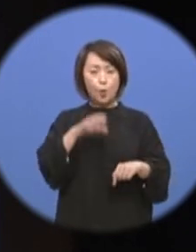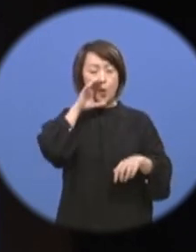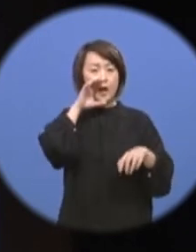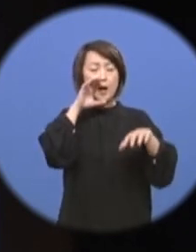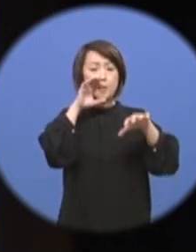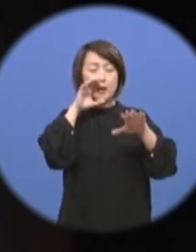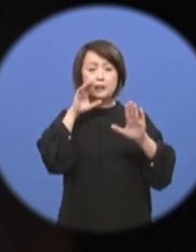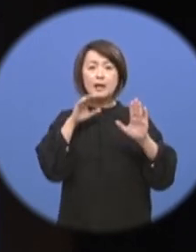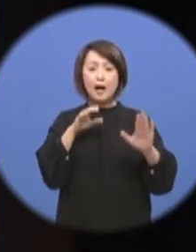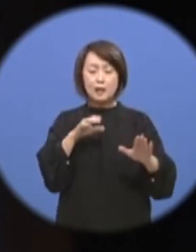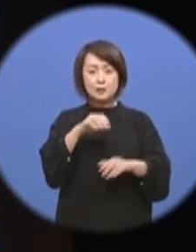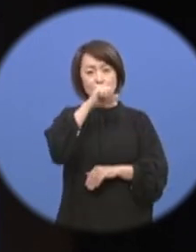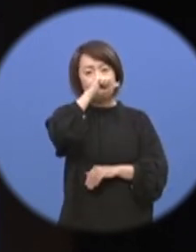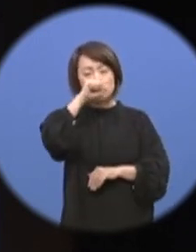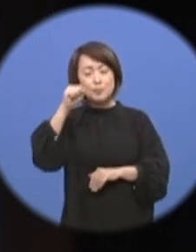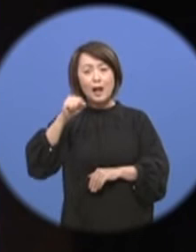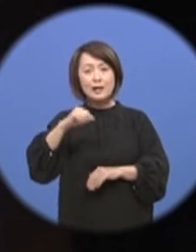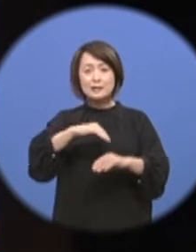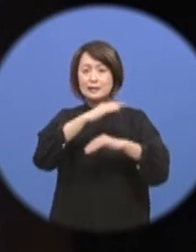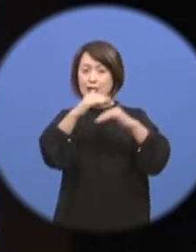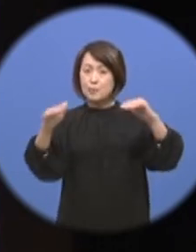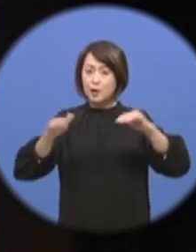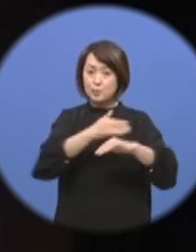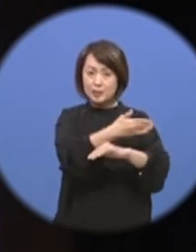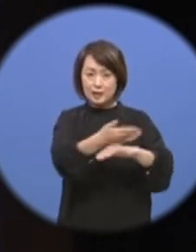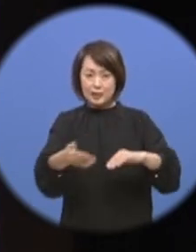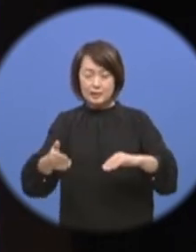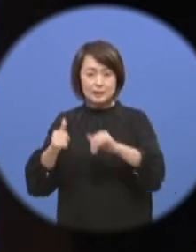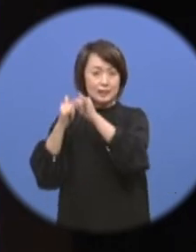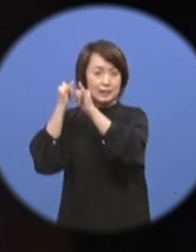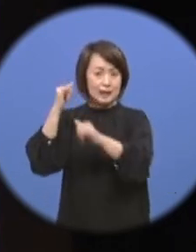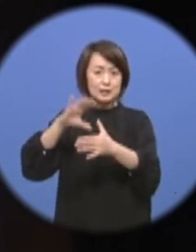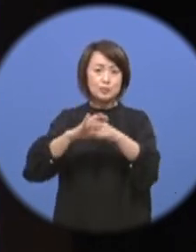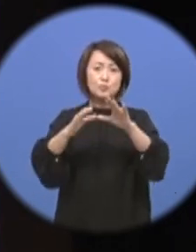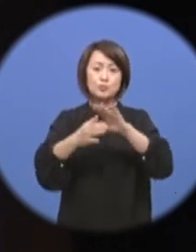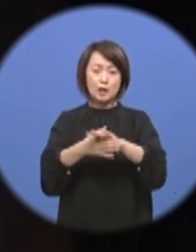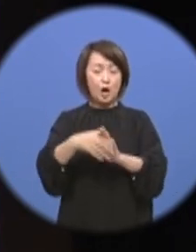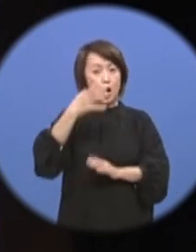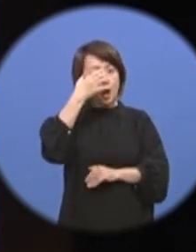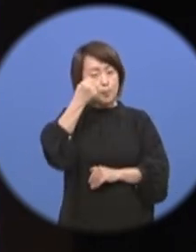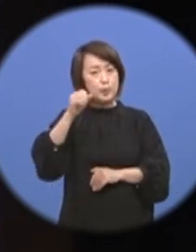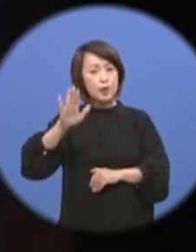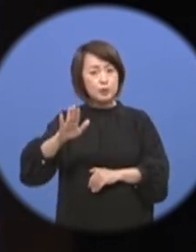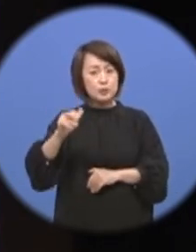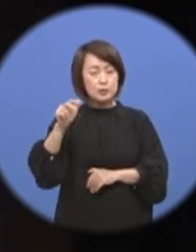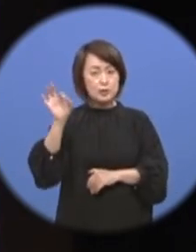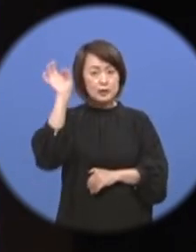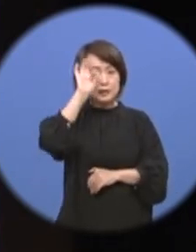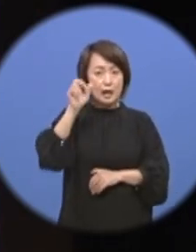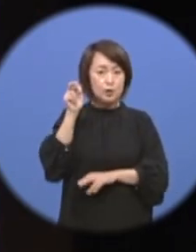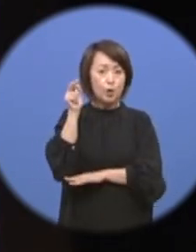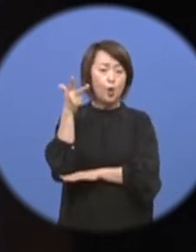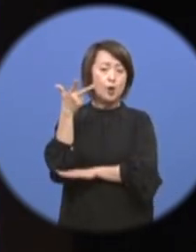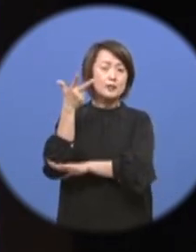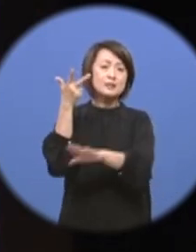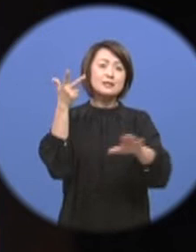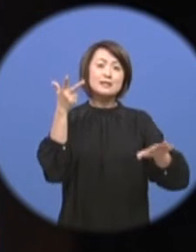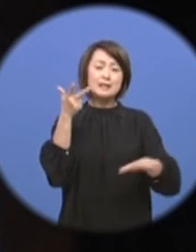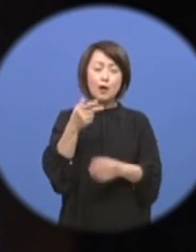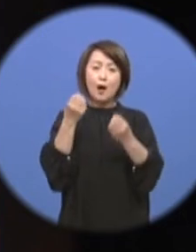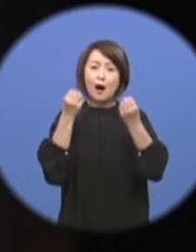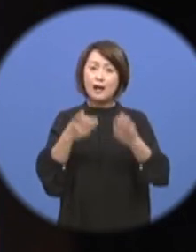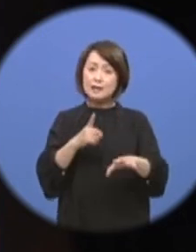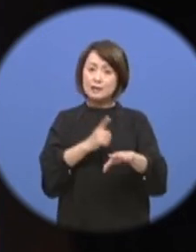ある圧倒的な自然や文化歴史など魅力ある本県の観光資源を最新のバーチャル